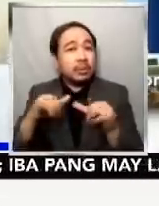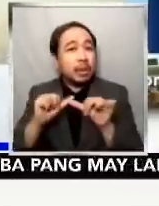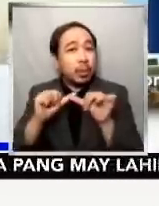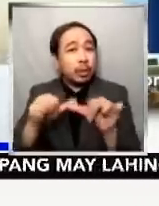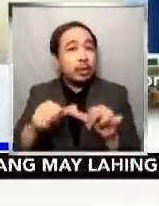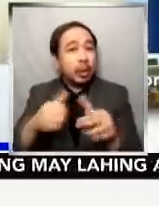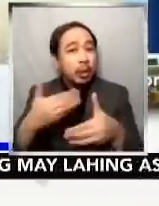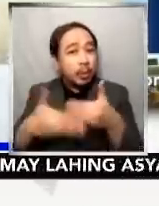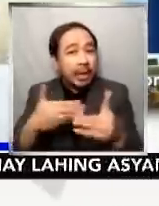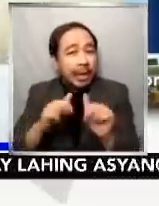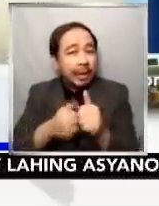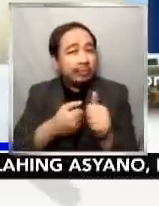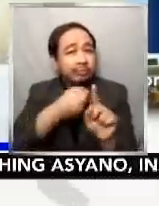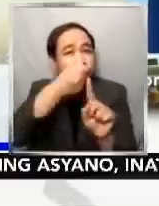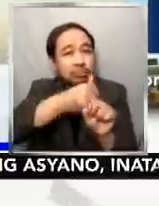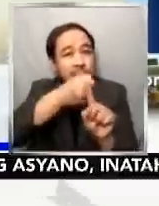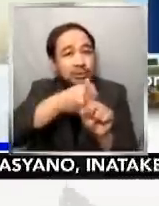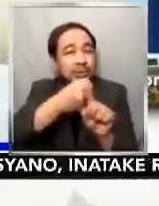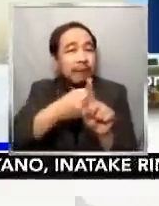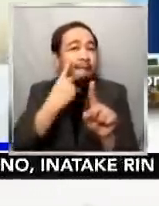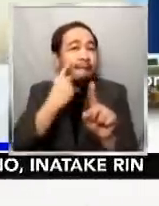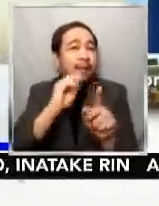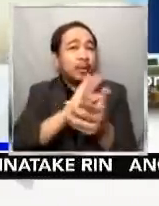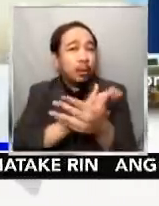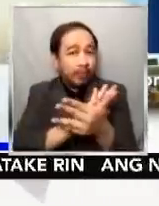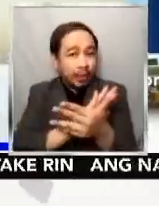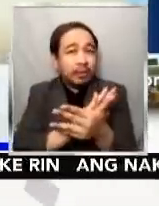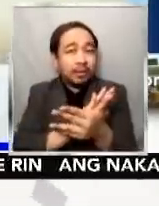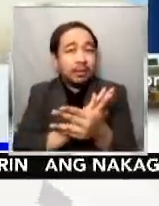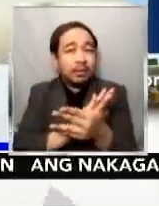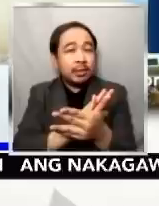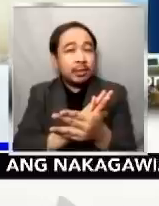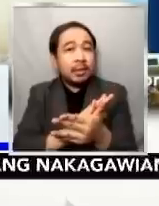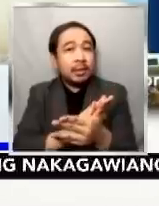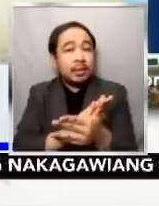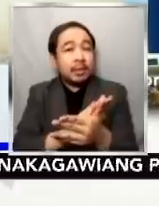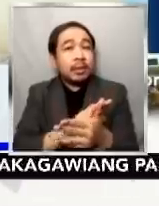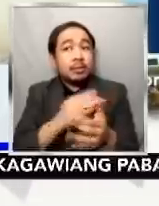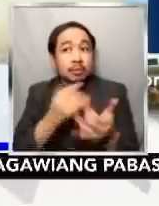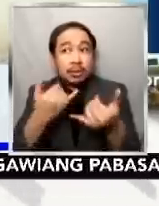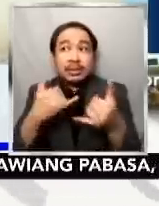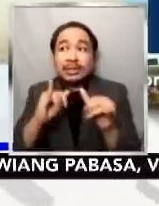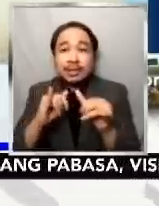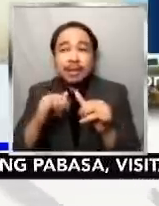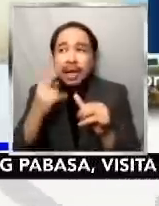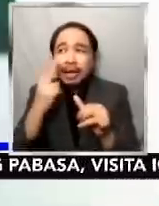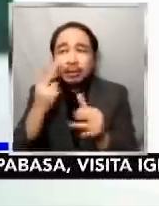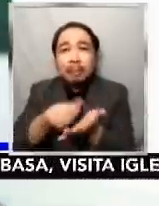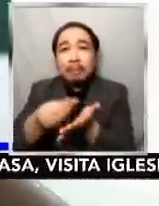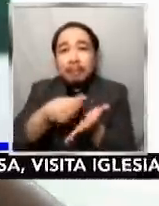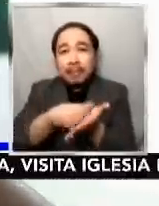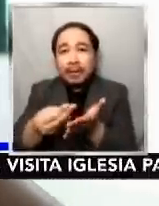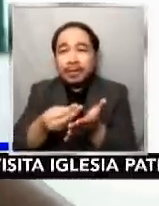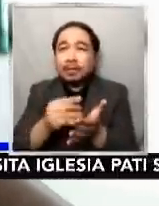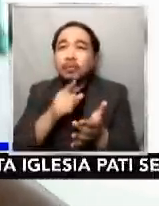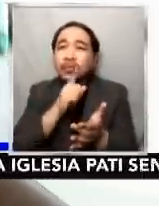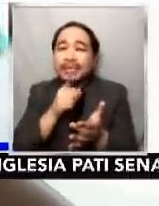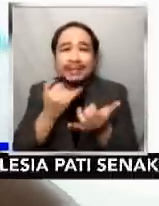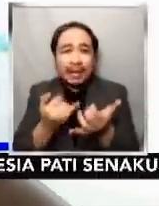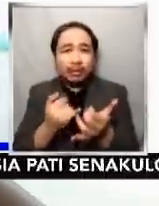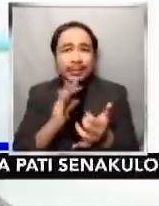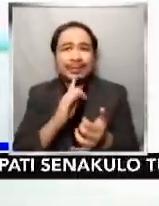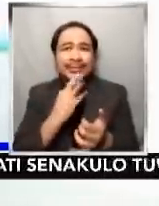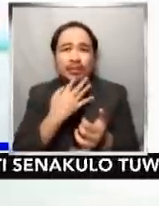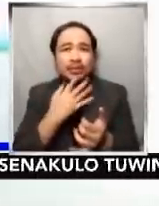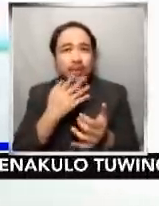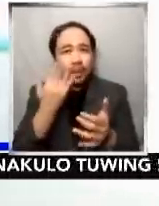for COVID possession is ongoing. It's a very serious one. Hindi na nga nakarating